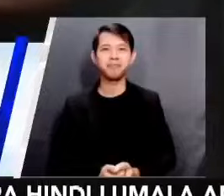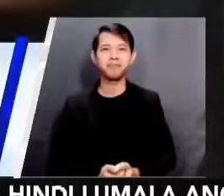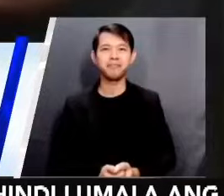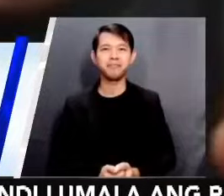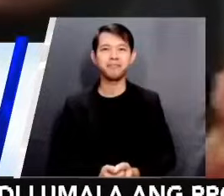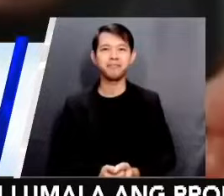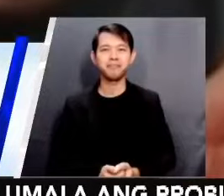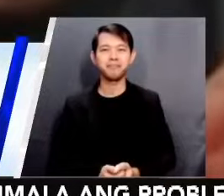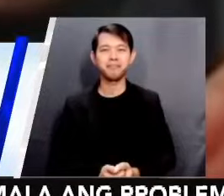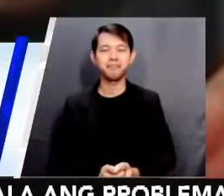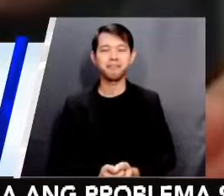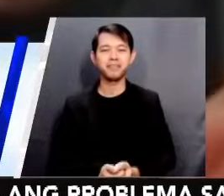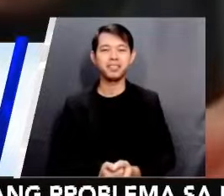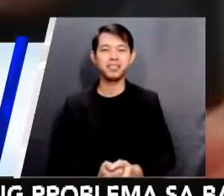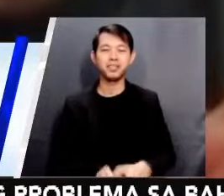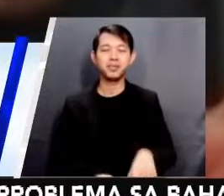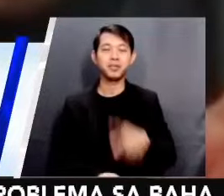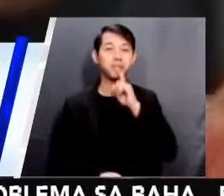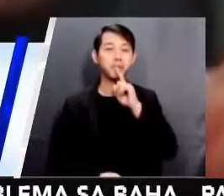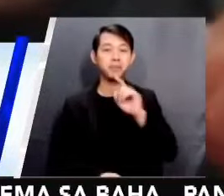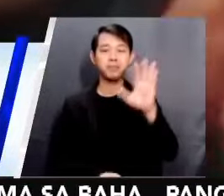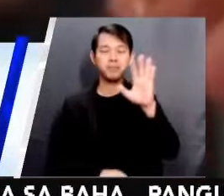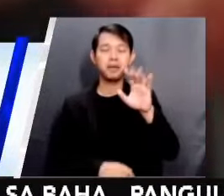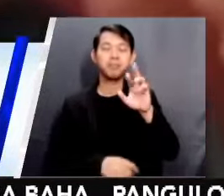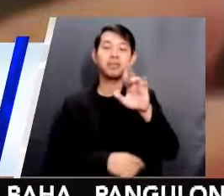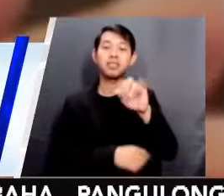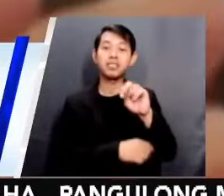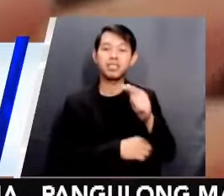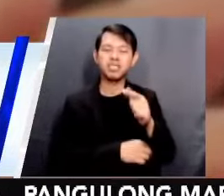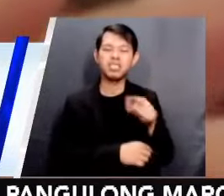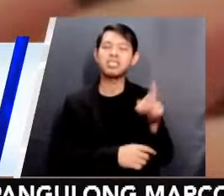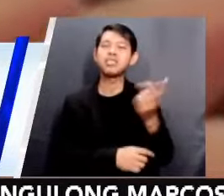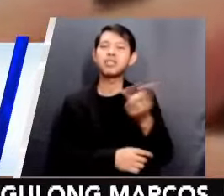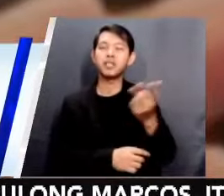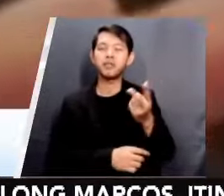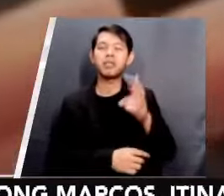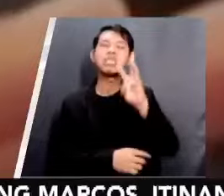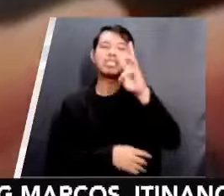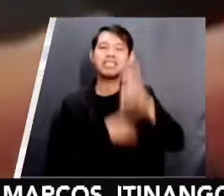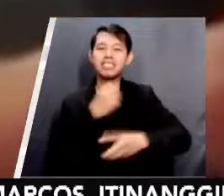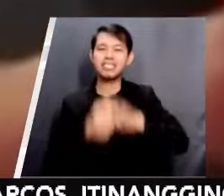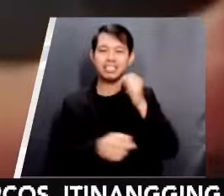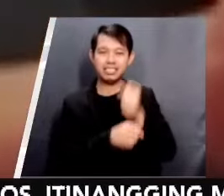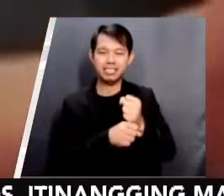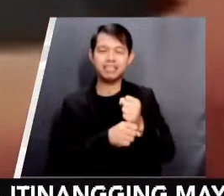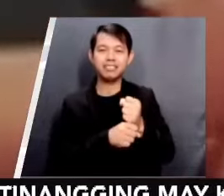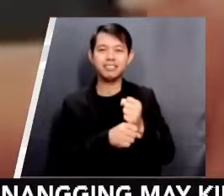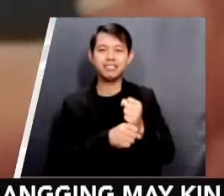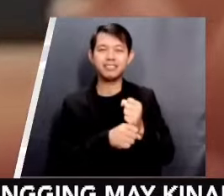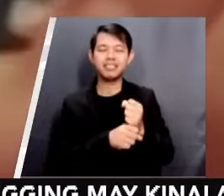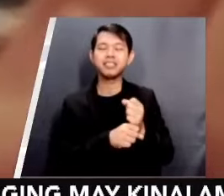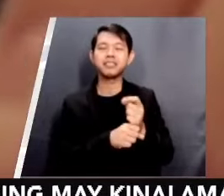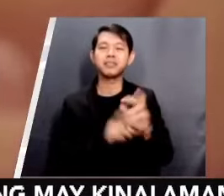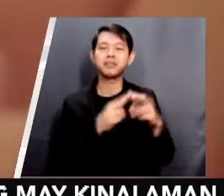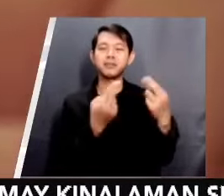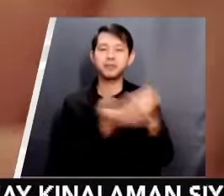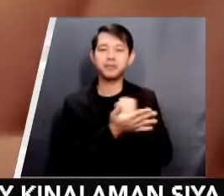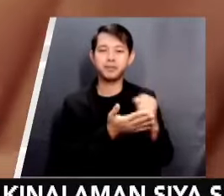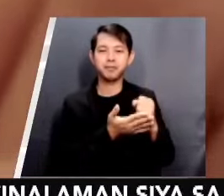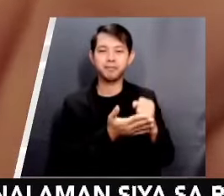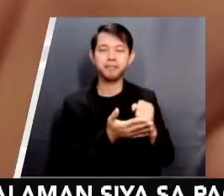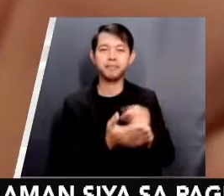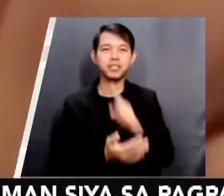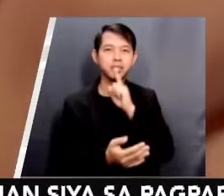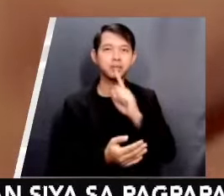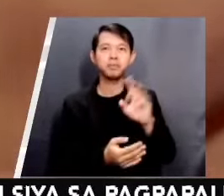promise ring niya sa kanilang 6 na taong relasyon. Masyado na kami naging serious about the future. Promise for future commitment. Kami mga plano